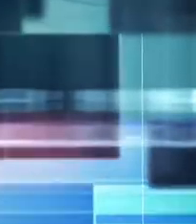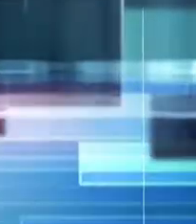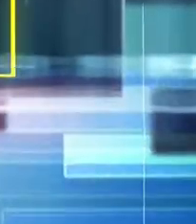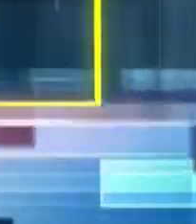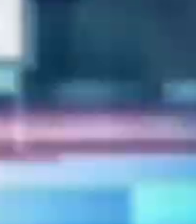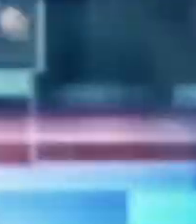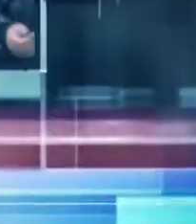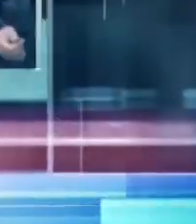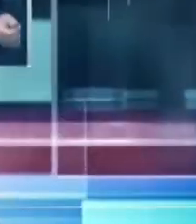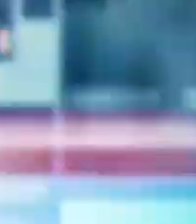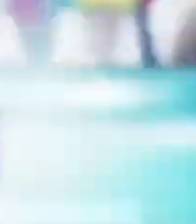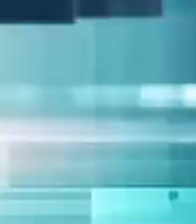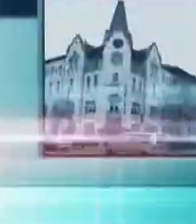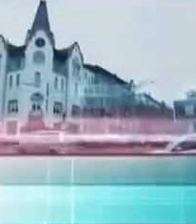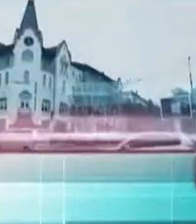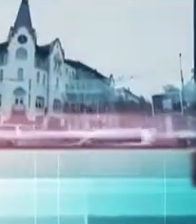Музика